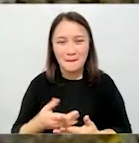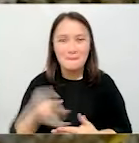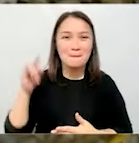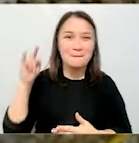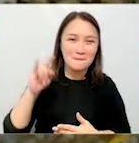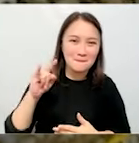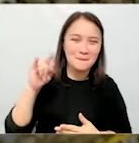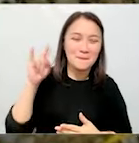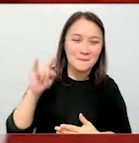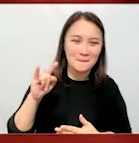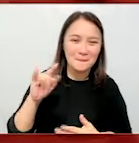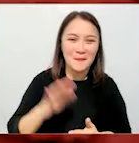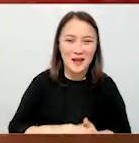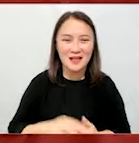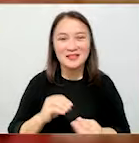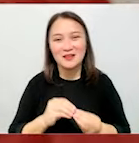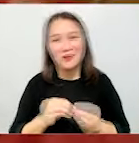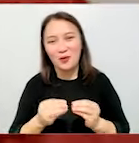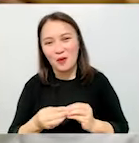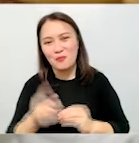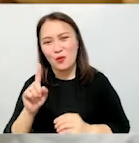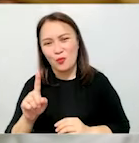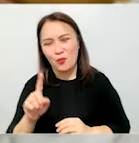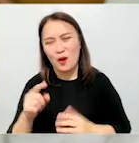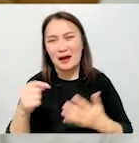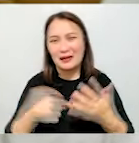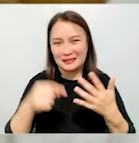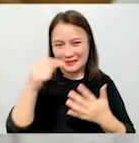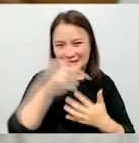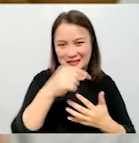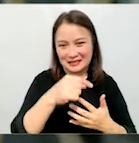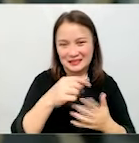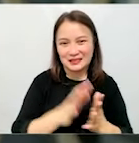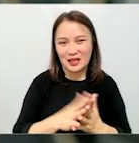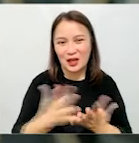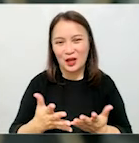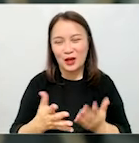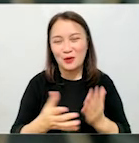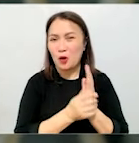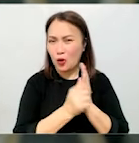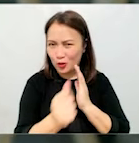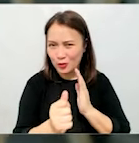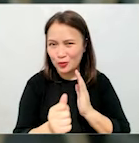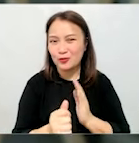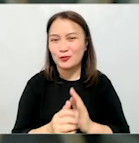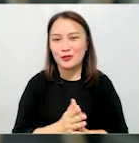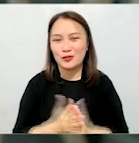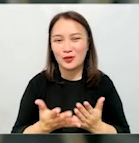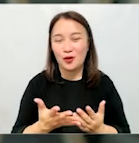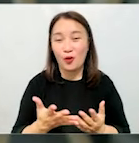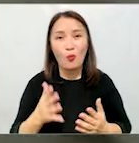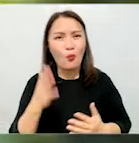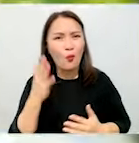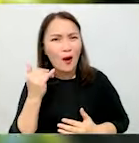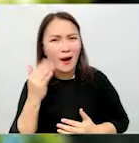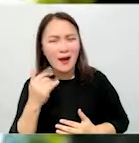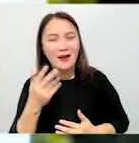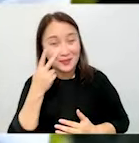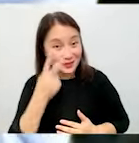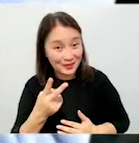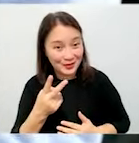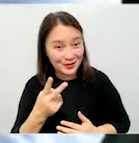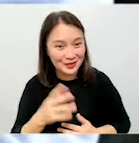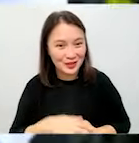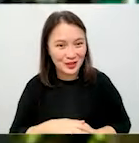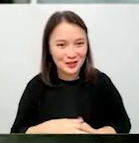maging number 1. Paano naman kasi, sobra nilang ginalingan. Kung paano ko nasabi, panoorin na lang.